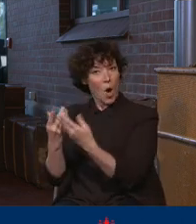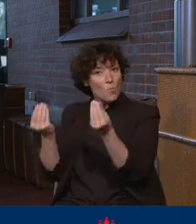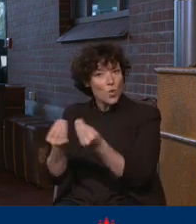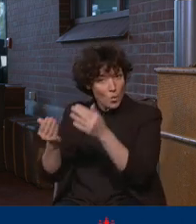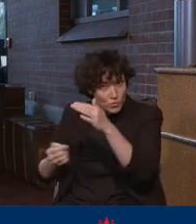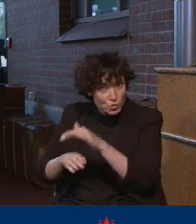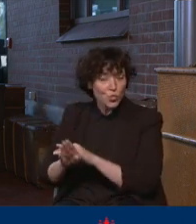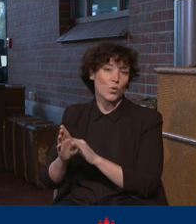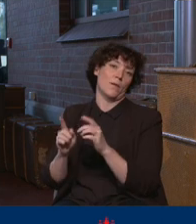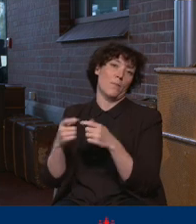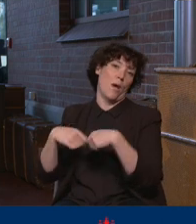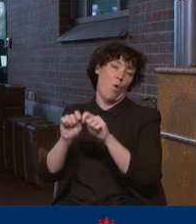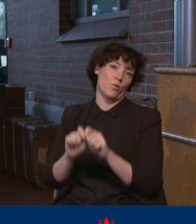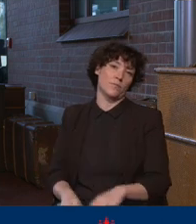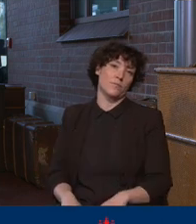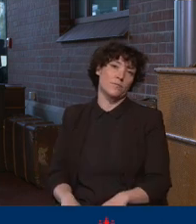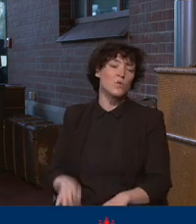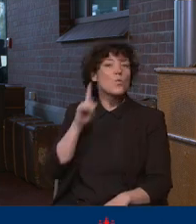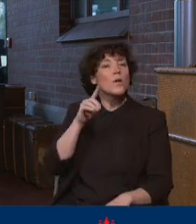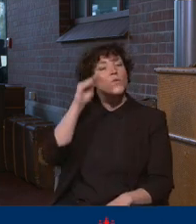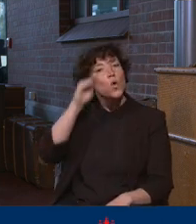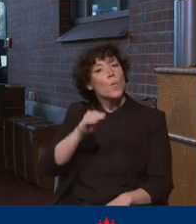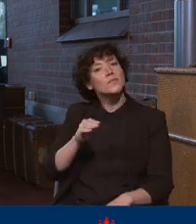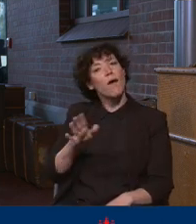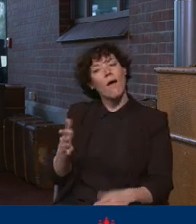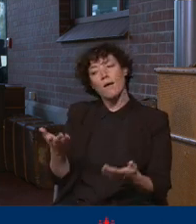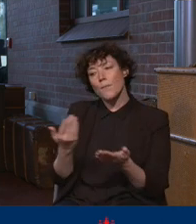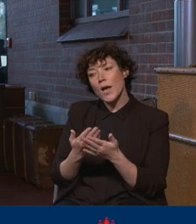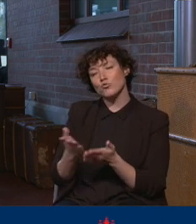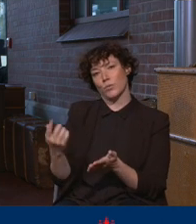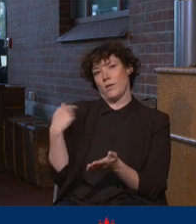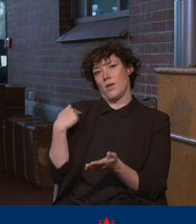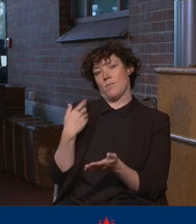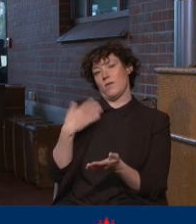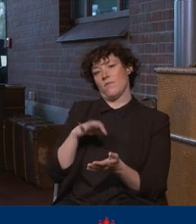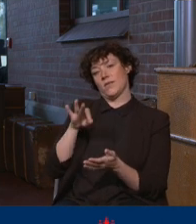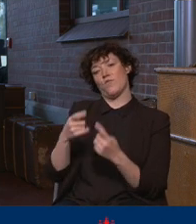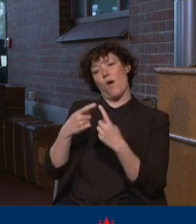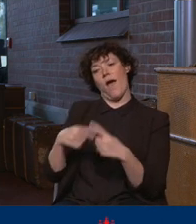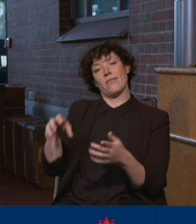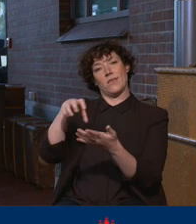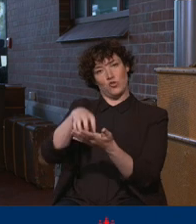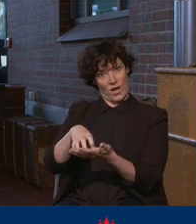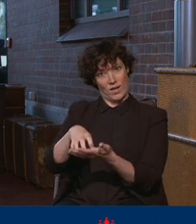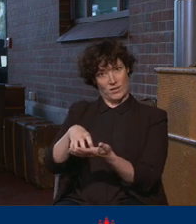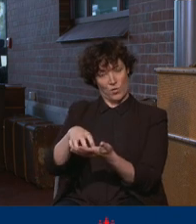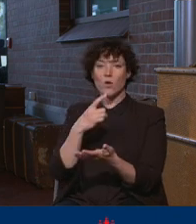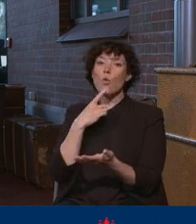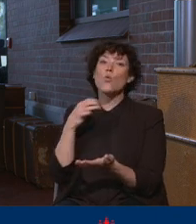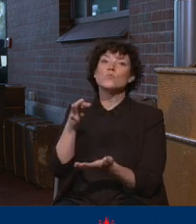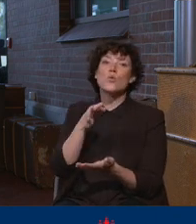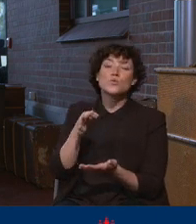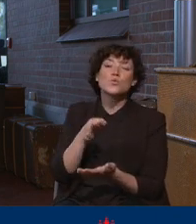und kommentare wie sie dann beispielsweise für andere standorte in rothenburgsort gesagt